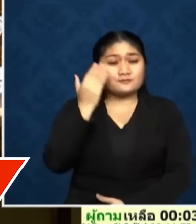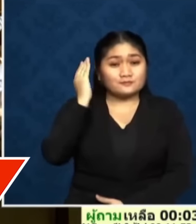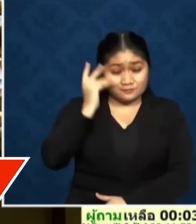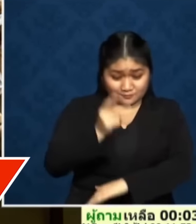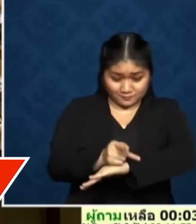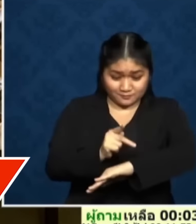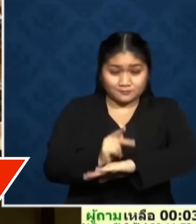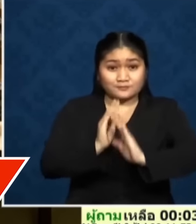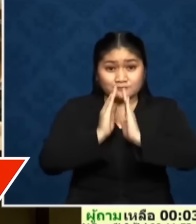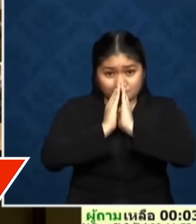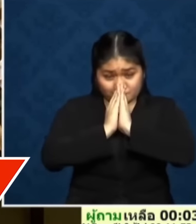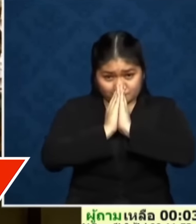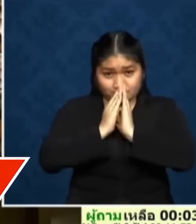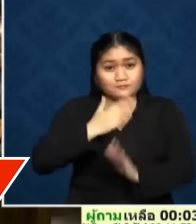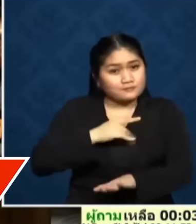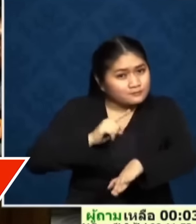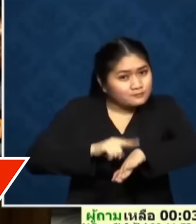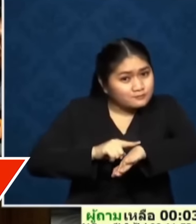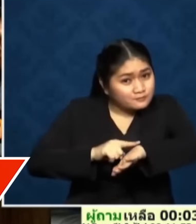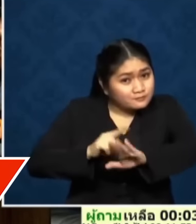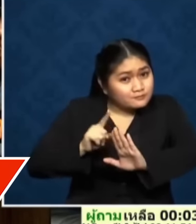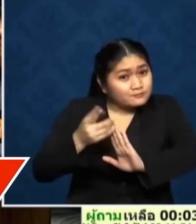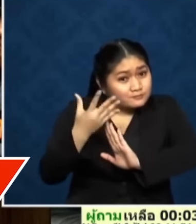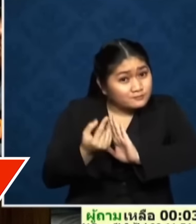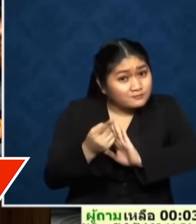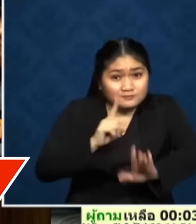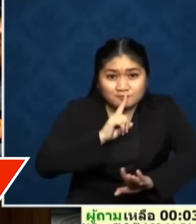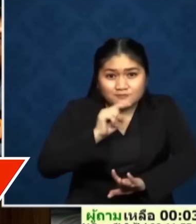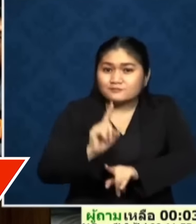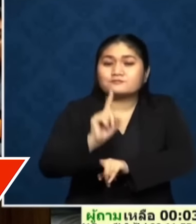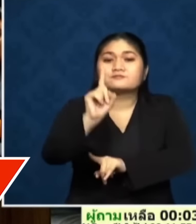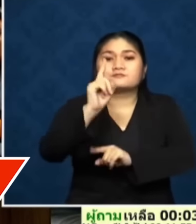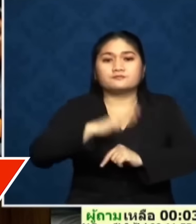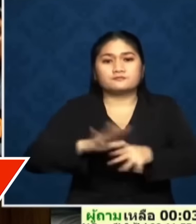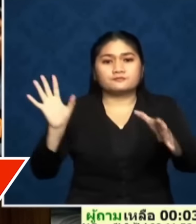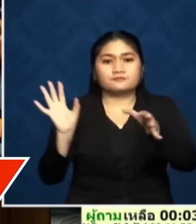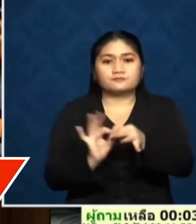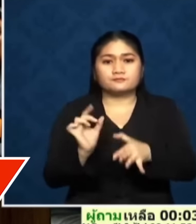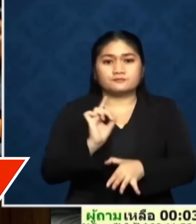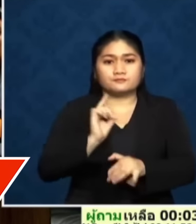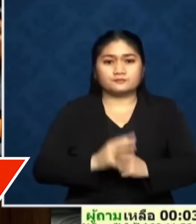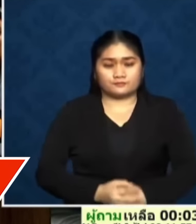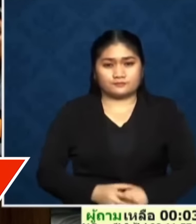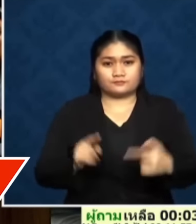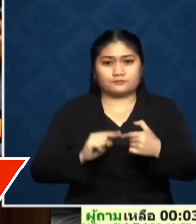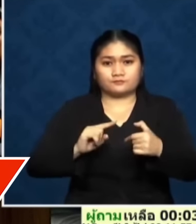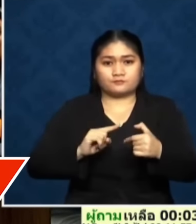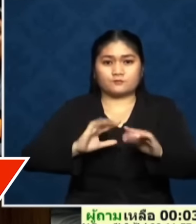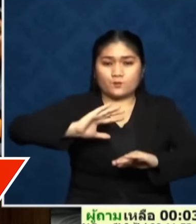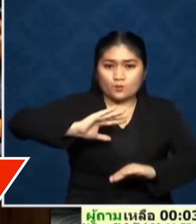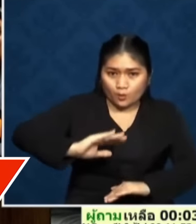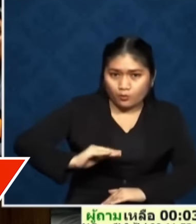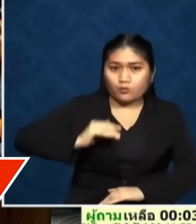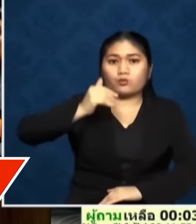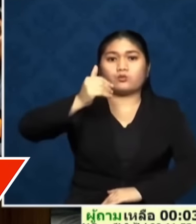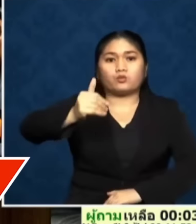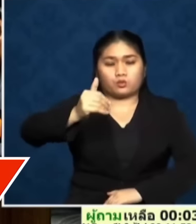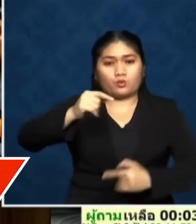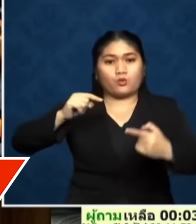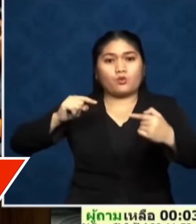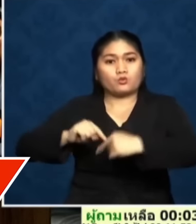คารพครับผมคงใช้เวลาที่เหลือกับอีกแค่คำถามเดียวนะครับก็คือเกี่ยวกับเรื่องการฟื้นฟูหลักนิติรัฐที่เข้มแข็ง